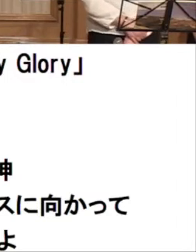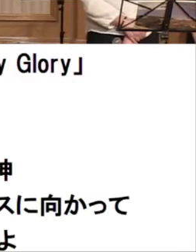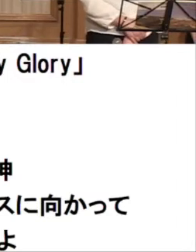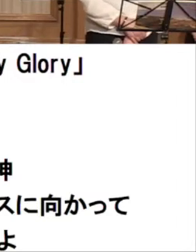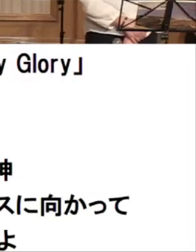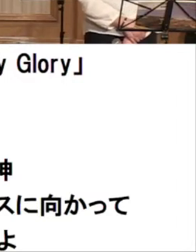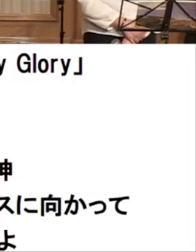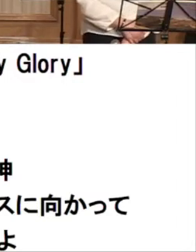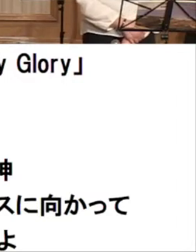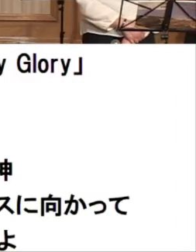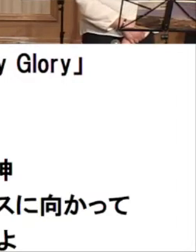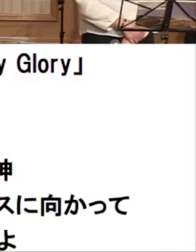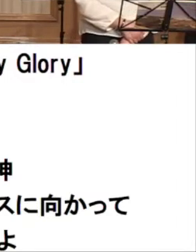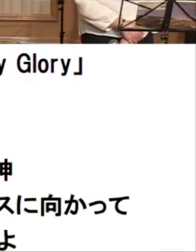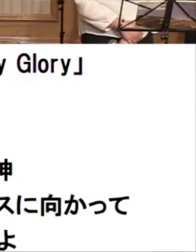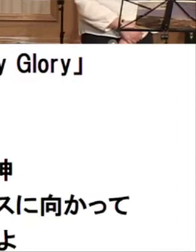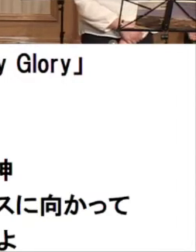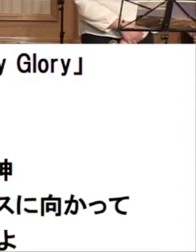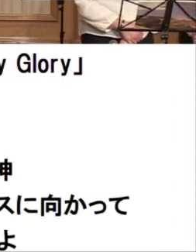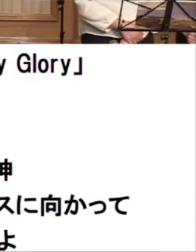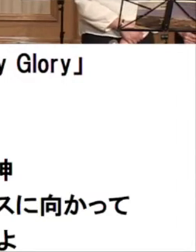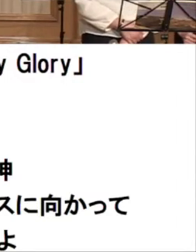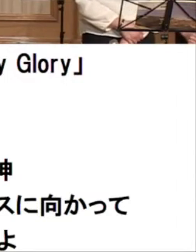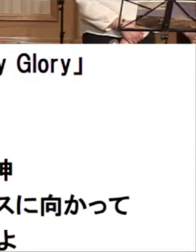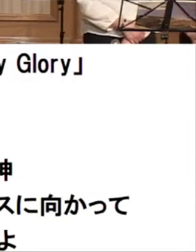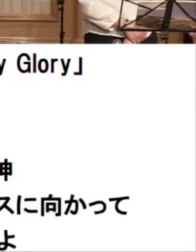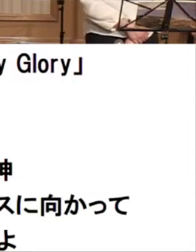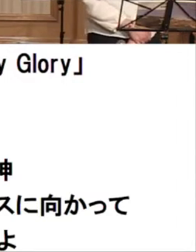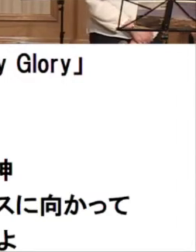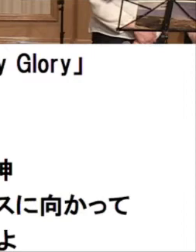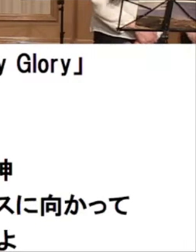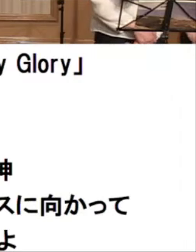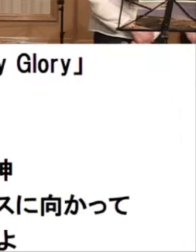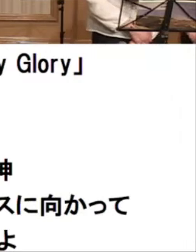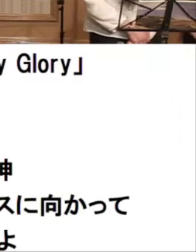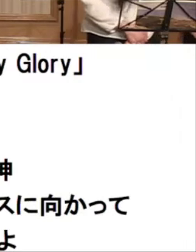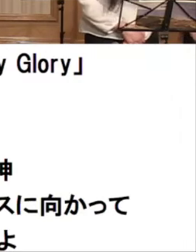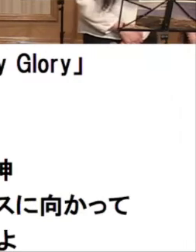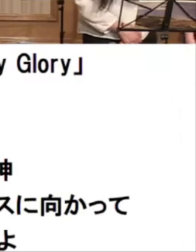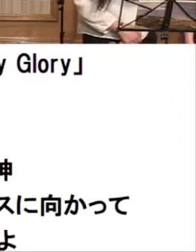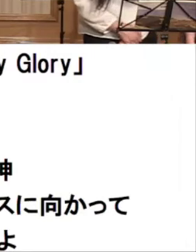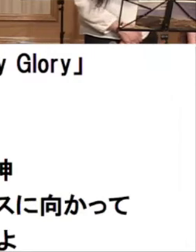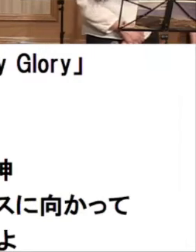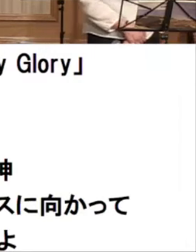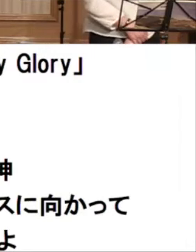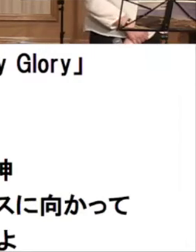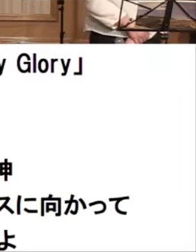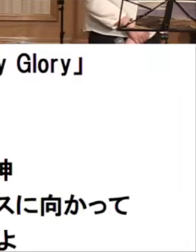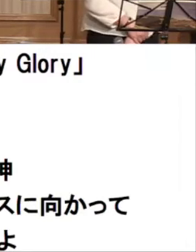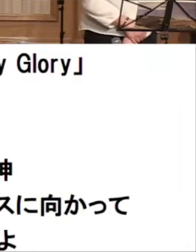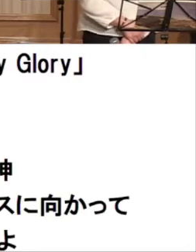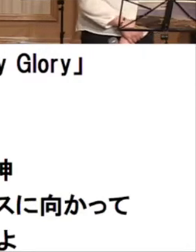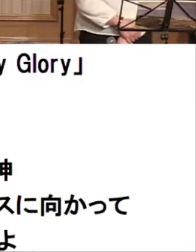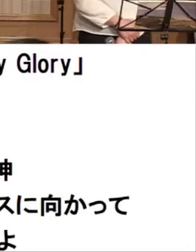それでは、賛美を持って主をめたたえていきたいと思います。お立ちになれる方は共に立ち上がって主を賛美してまいりましょう。